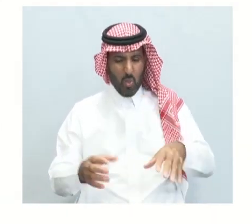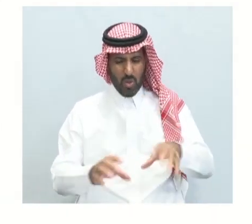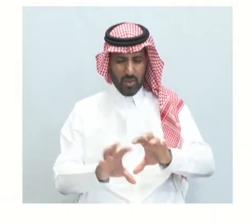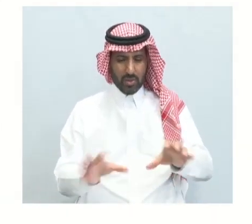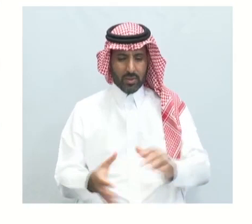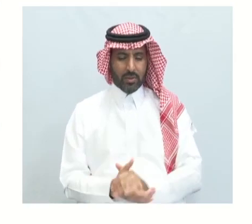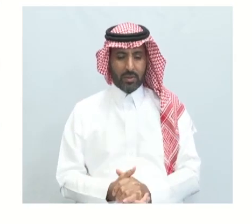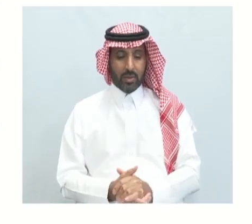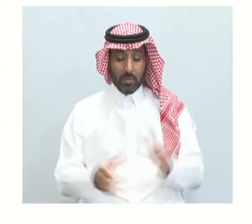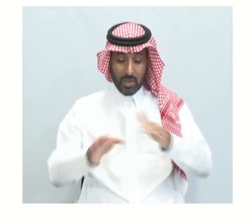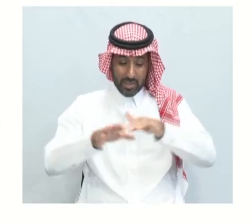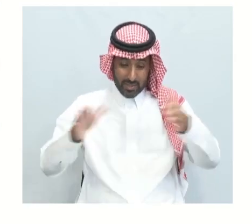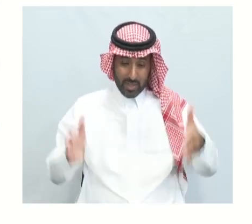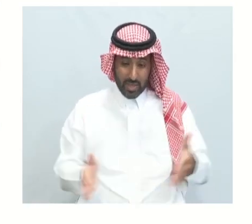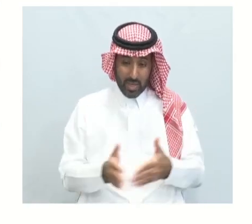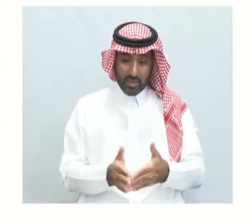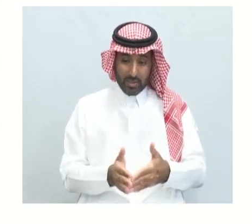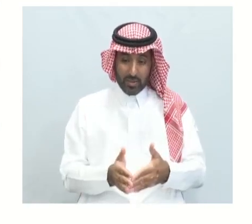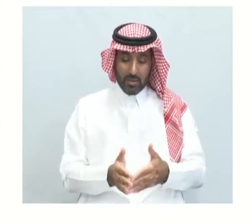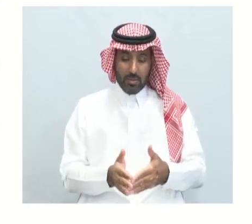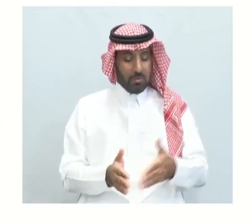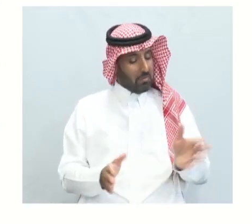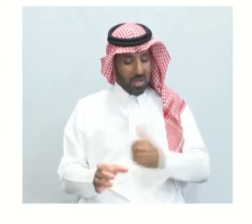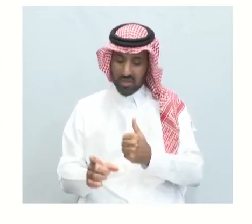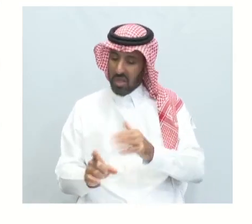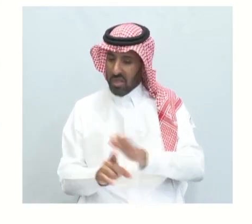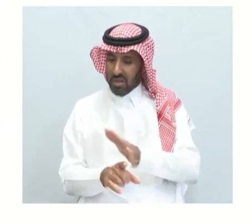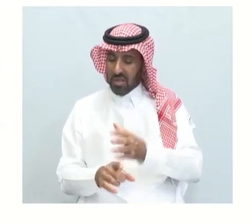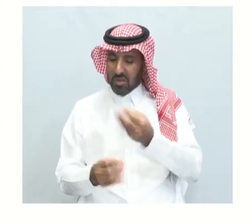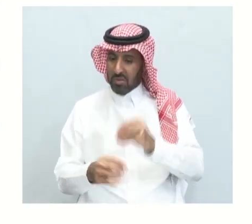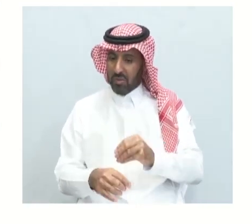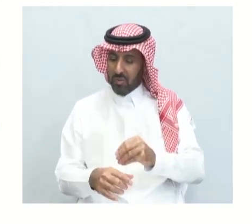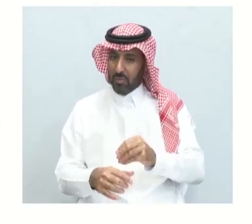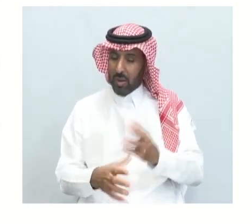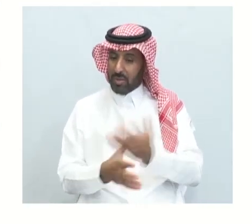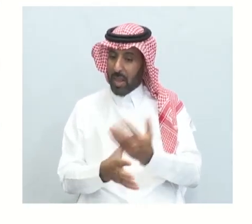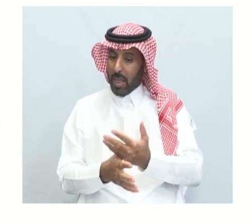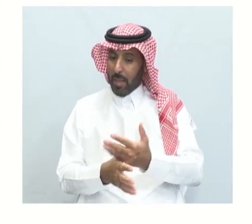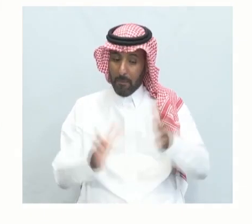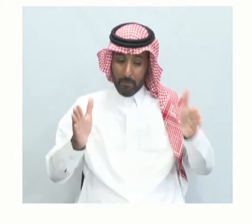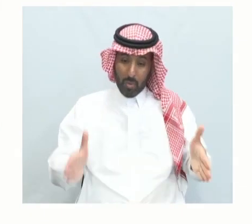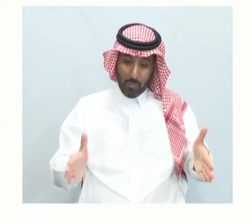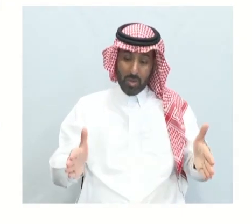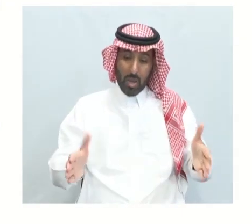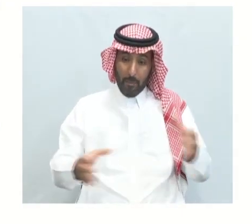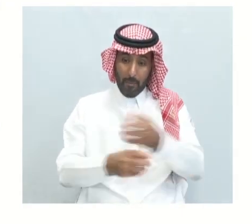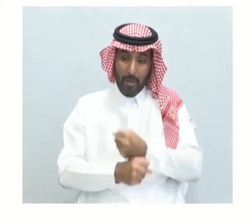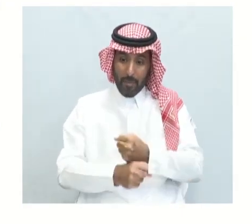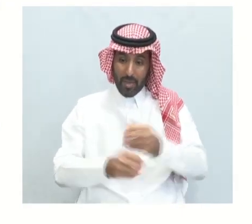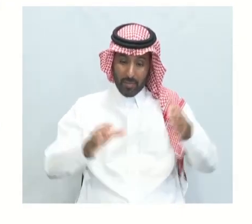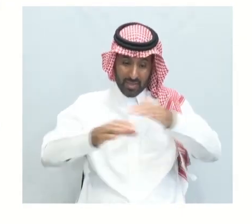محصوره اما الخزانات المحصوره فلا تتاثر كثيرا بالتلوث المحلي لانها محميه